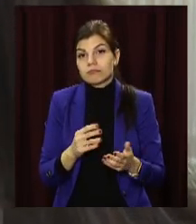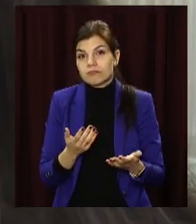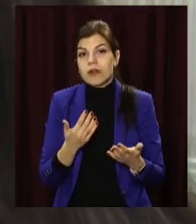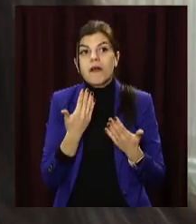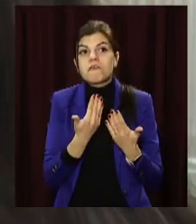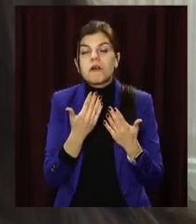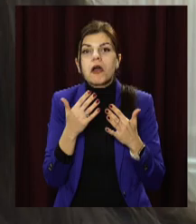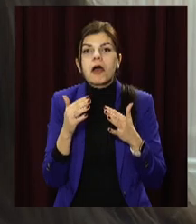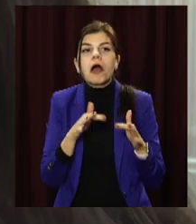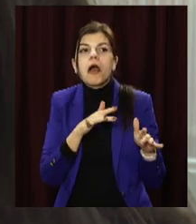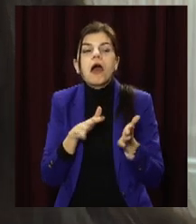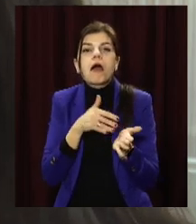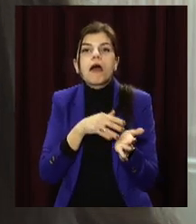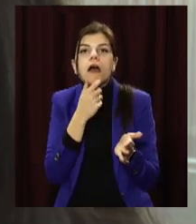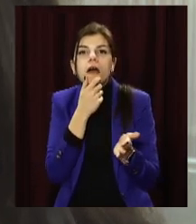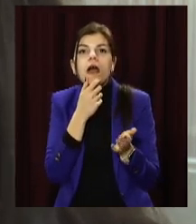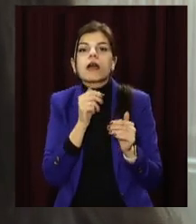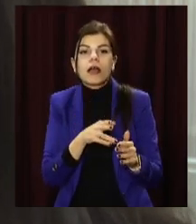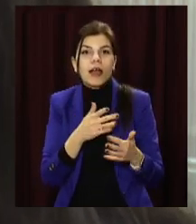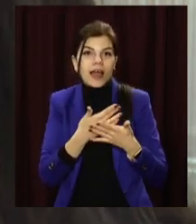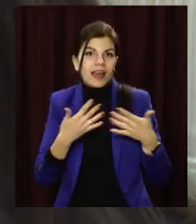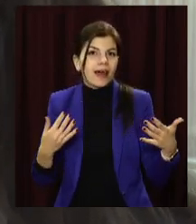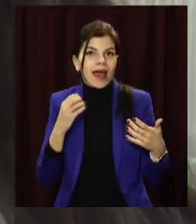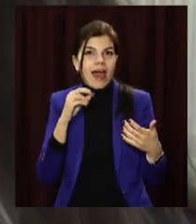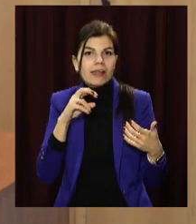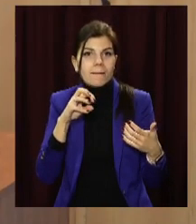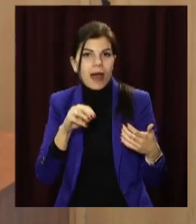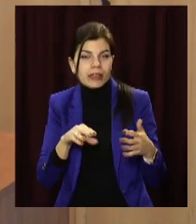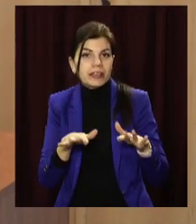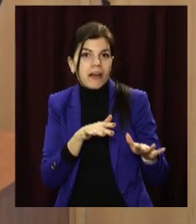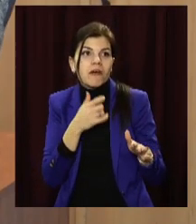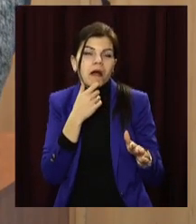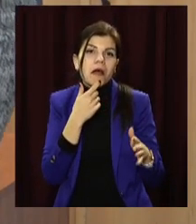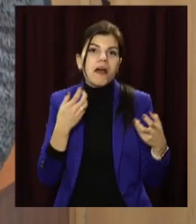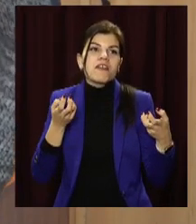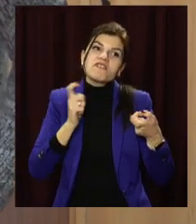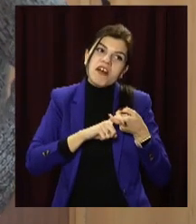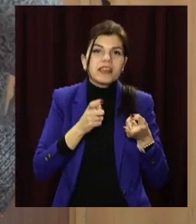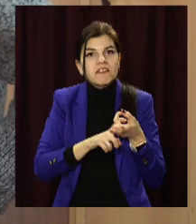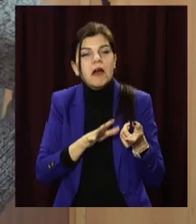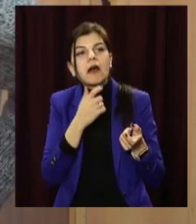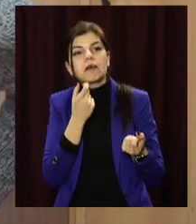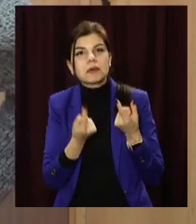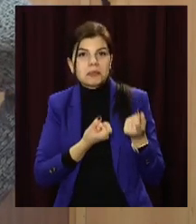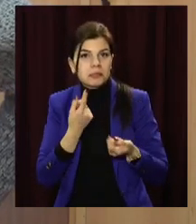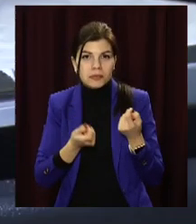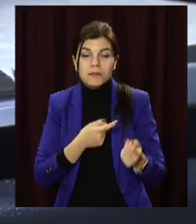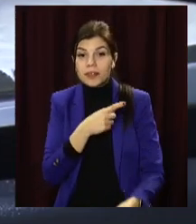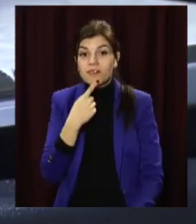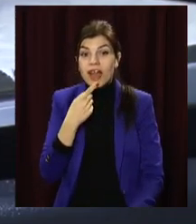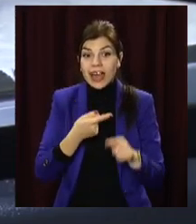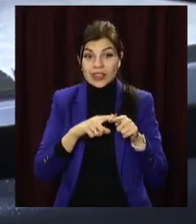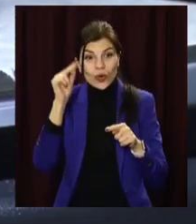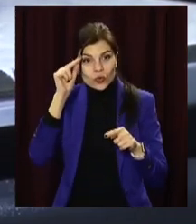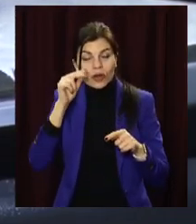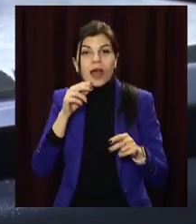властивостями, за тим, як поводять себе різні елементи в різних діях. Тим кабінети та лабораторії, які дозволяють краще вивчати